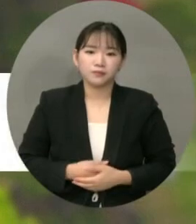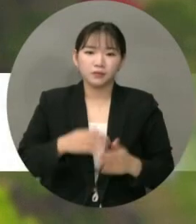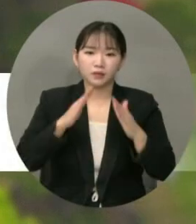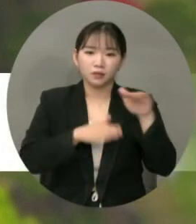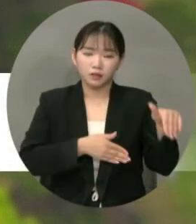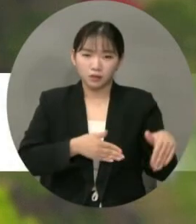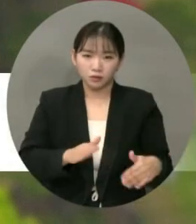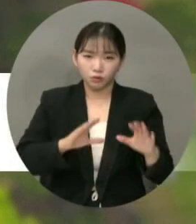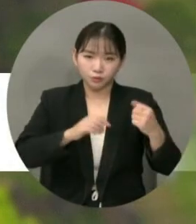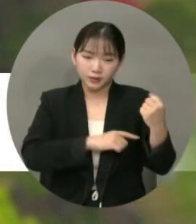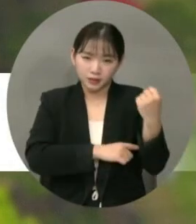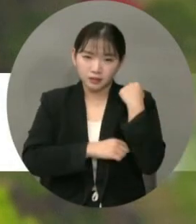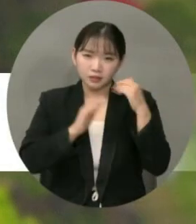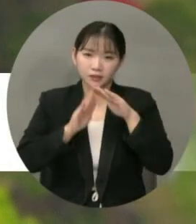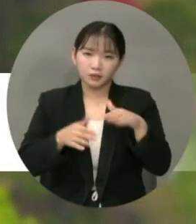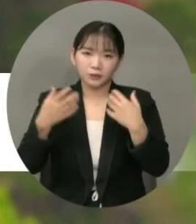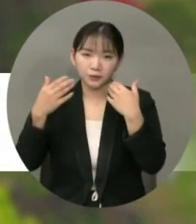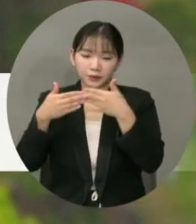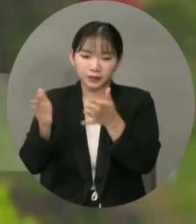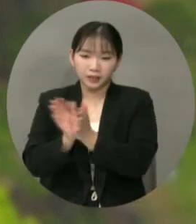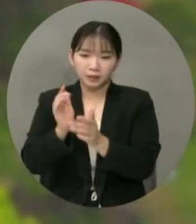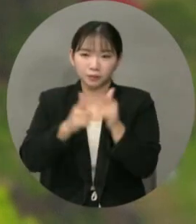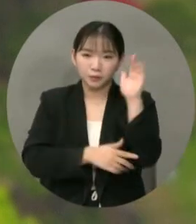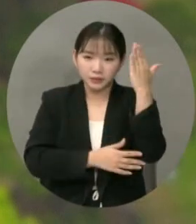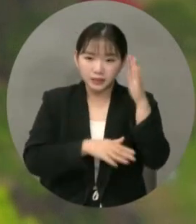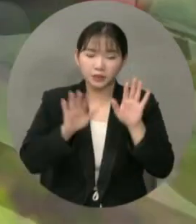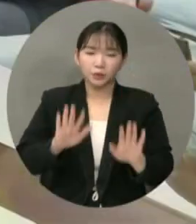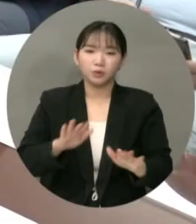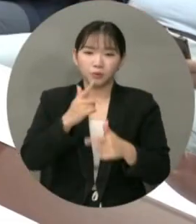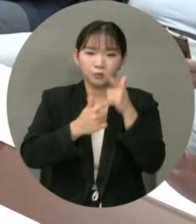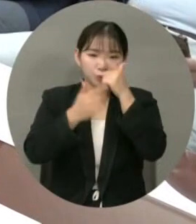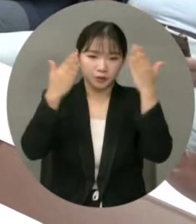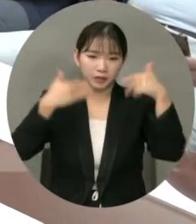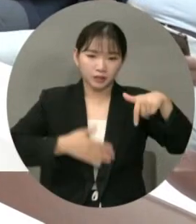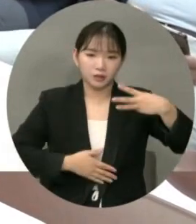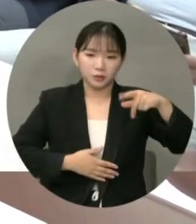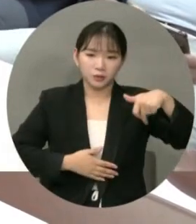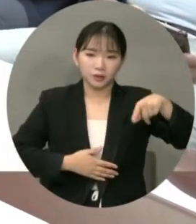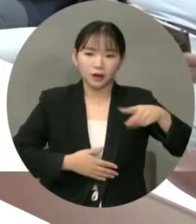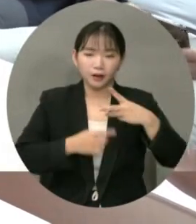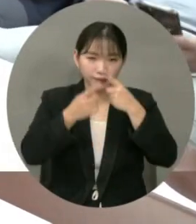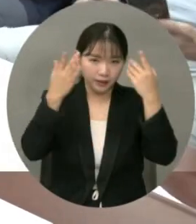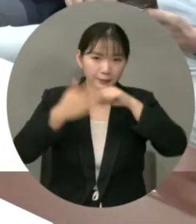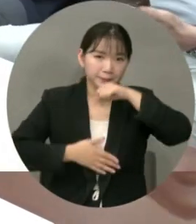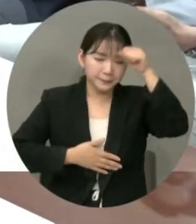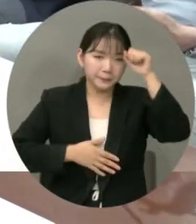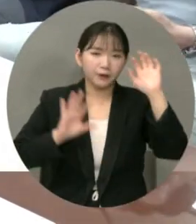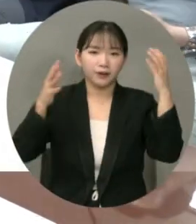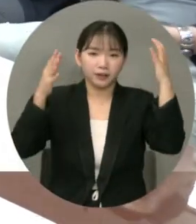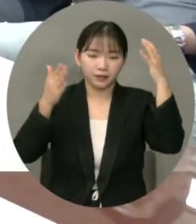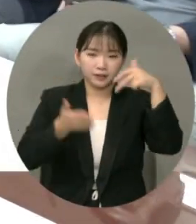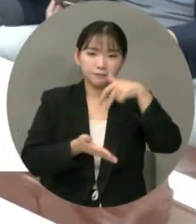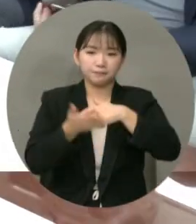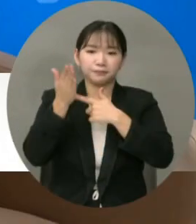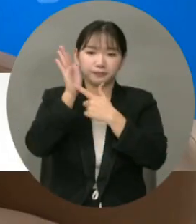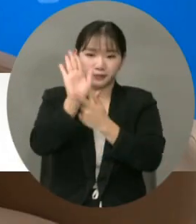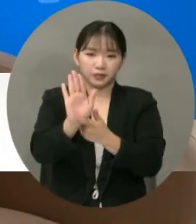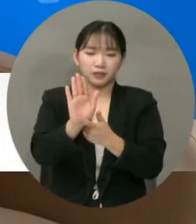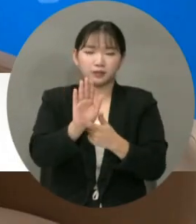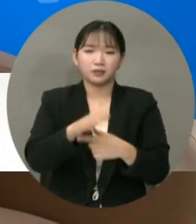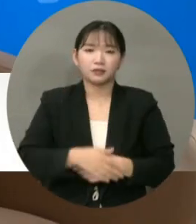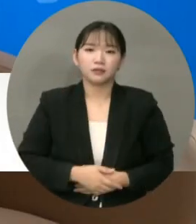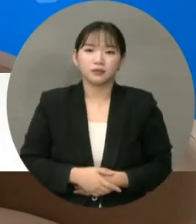전남도와 국민의 임 전남도당 목포시는 오늘 목포대 글로컬 대학 서정을 환영한다는 입장문을 일제히